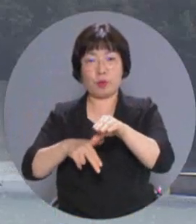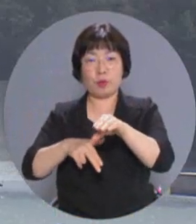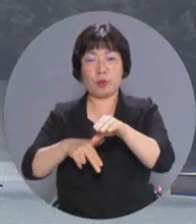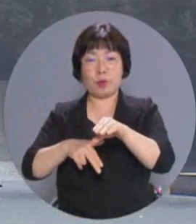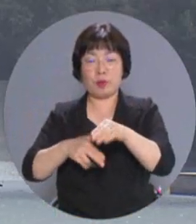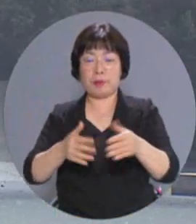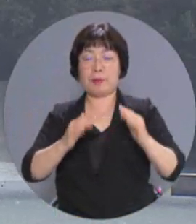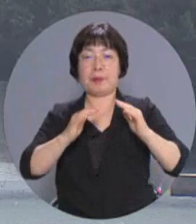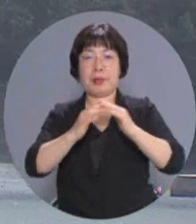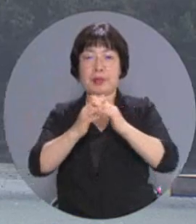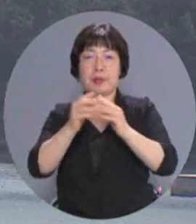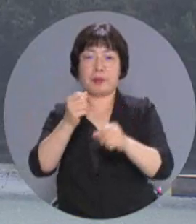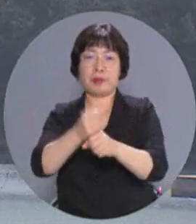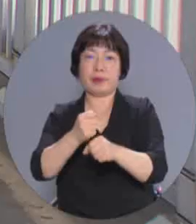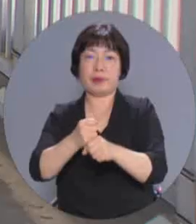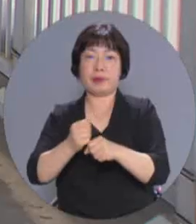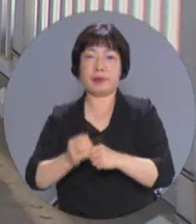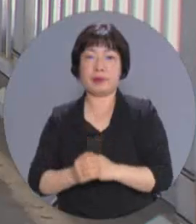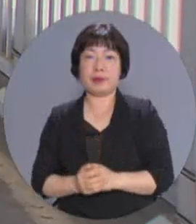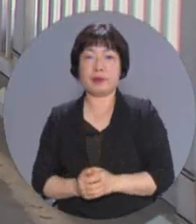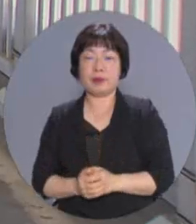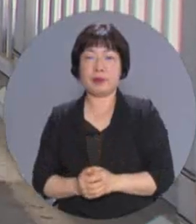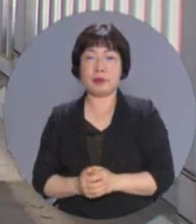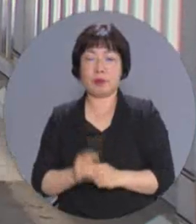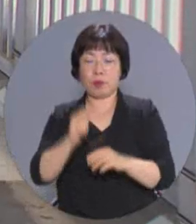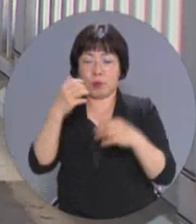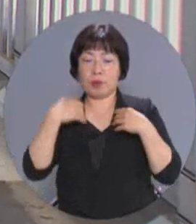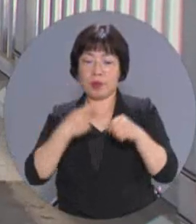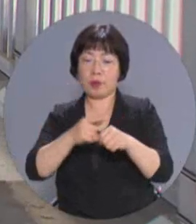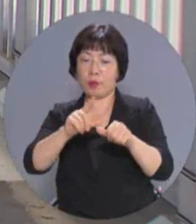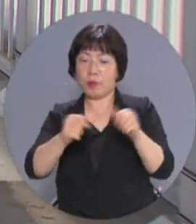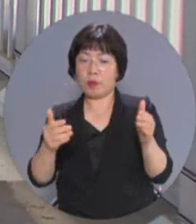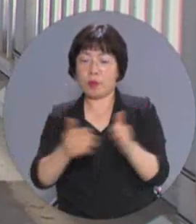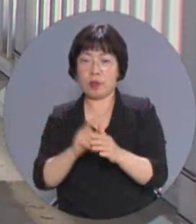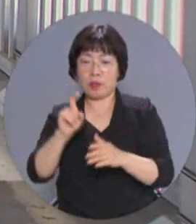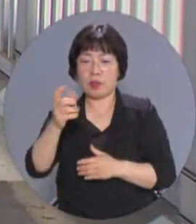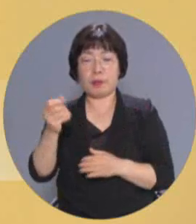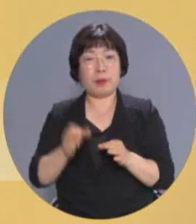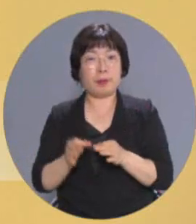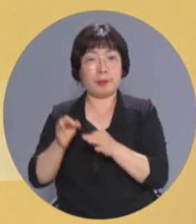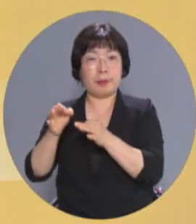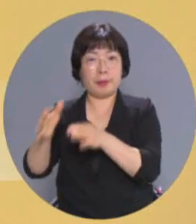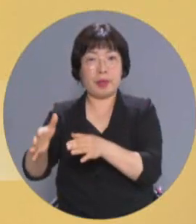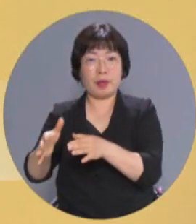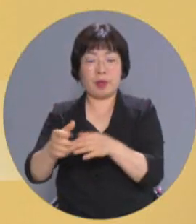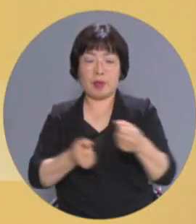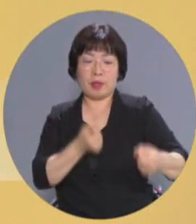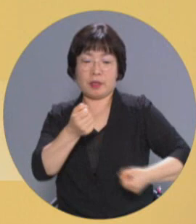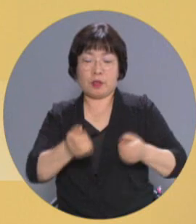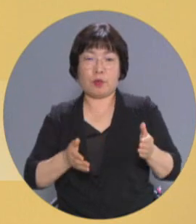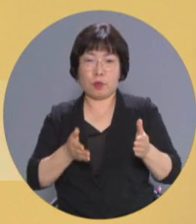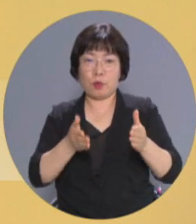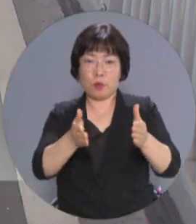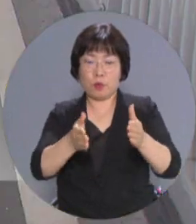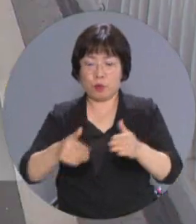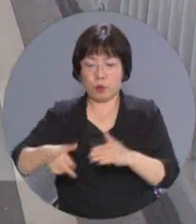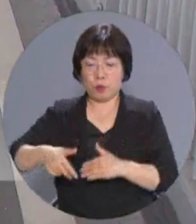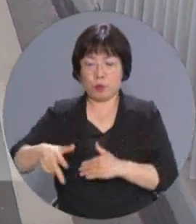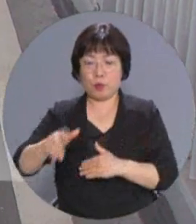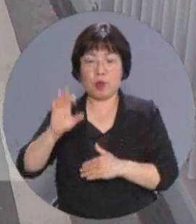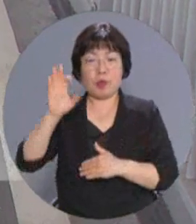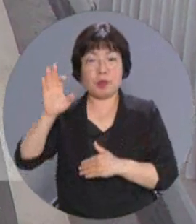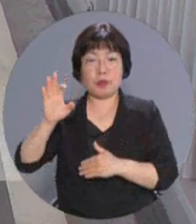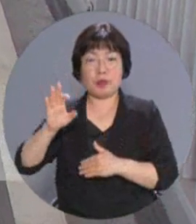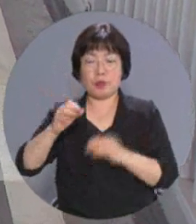교량으로 건설됐습니다. 고흥군은 내년 5월까지 10억 원의 사업비를 들여 자전거 도로와 보행로,